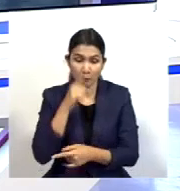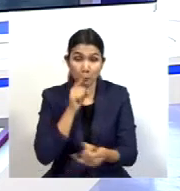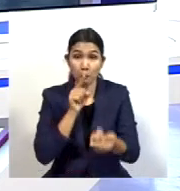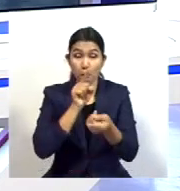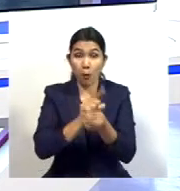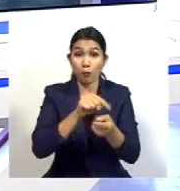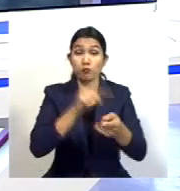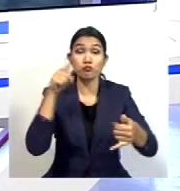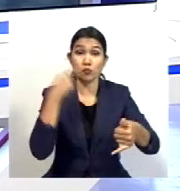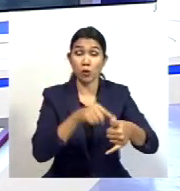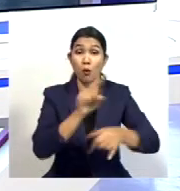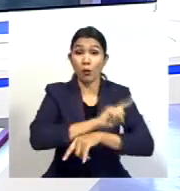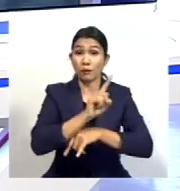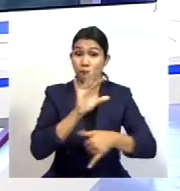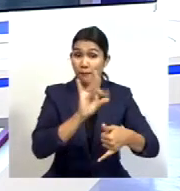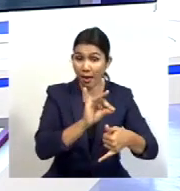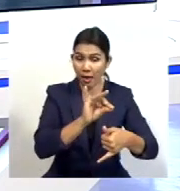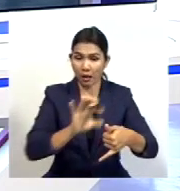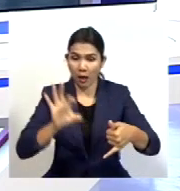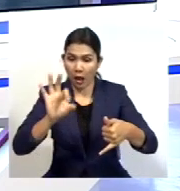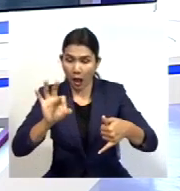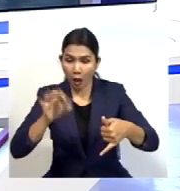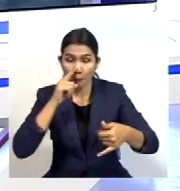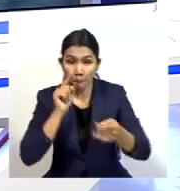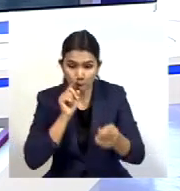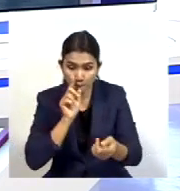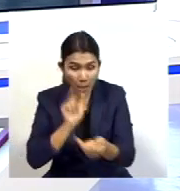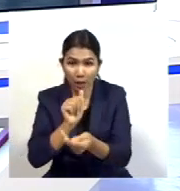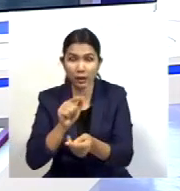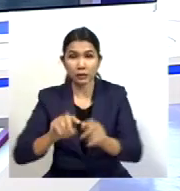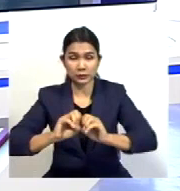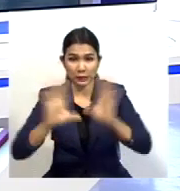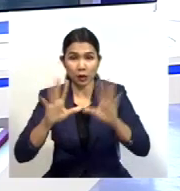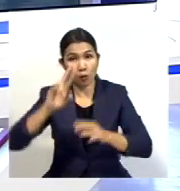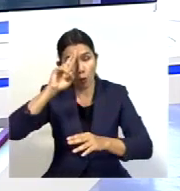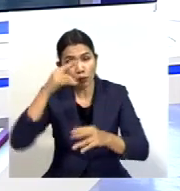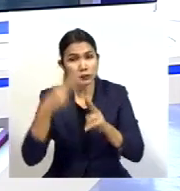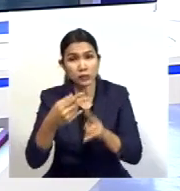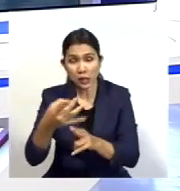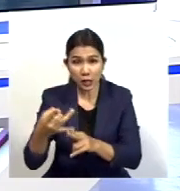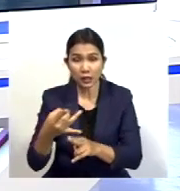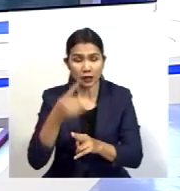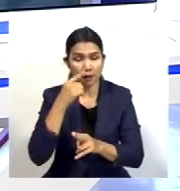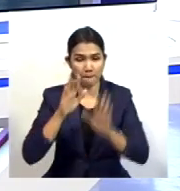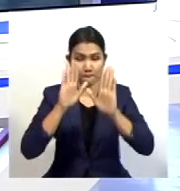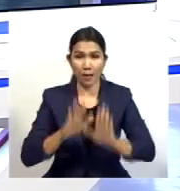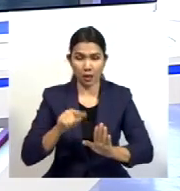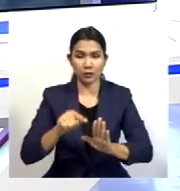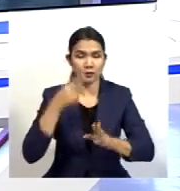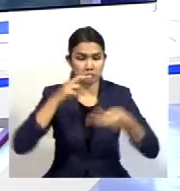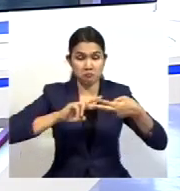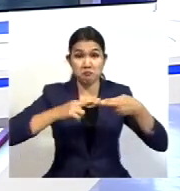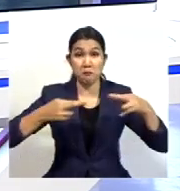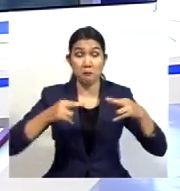ผู้ป่วยวันที่8แล้ววันที่9เนี่ยเราก็ตรวจพบเลยว่าเป็นเชื้ออะไรเป็นโรคอะไรซึ่งเป็นโรคในลักษณะที่เป็นสาย